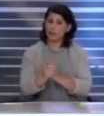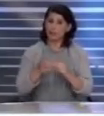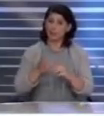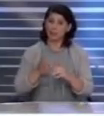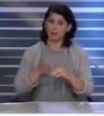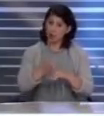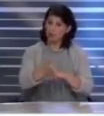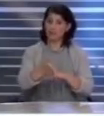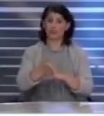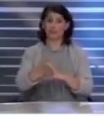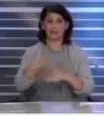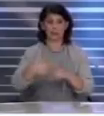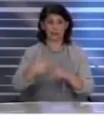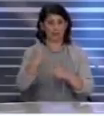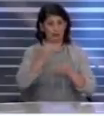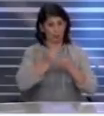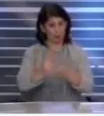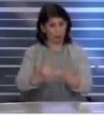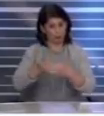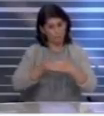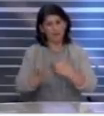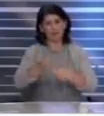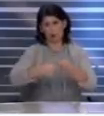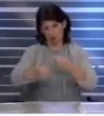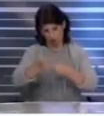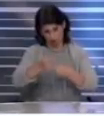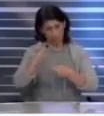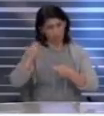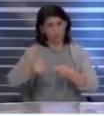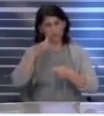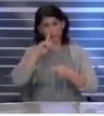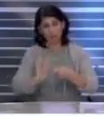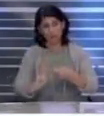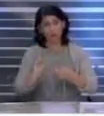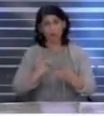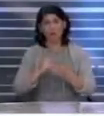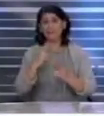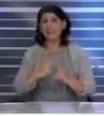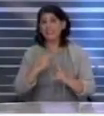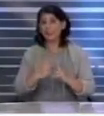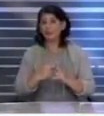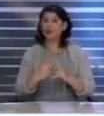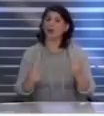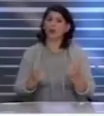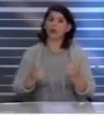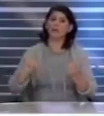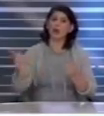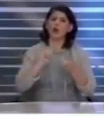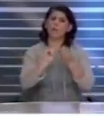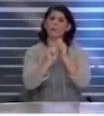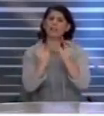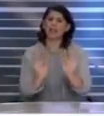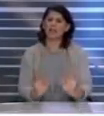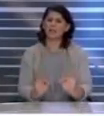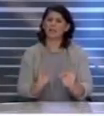της Ελλάδας σε χρηματοδοτήσεις μέσω των αγορών, αλλά θα πρέπει οπωσδήποτε και επίσης, κυρίως, να υλοποιηθούν όλες οι μεταρρυθμίσεις οι